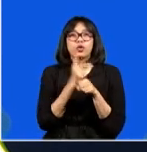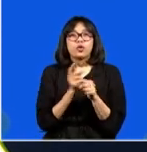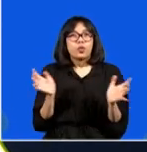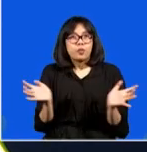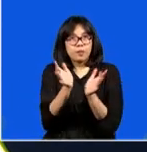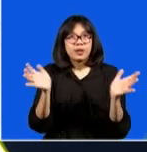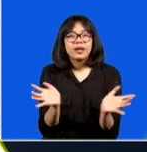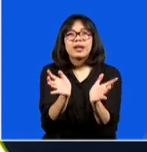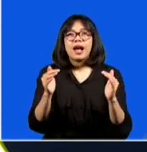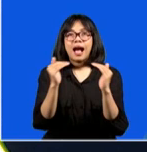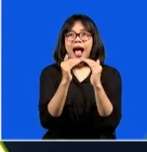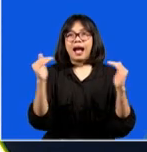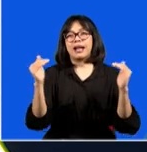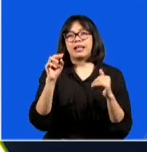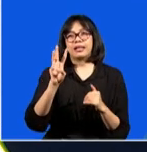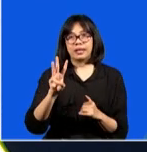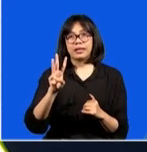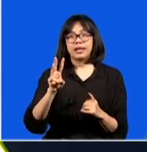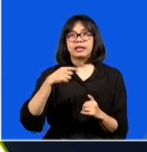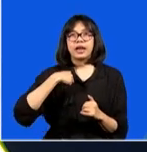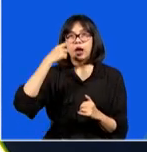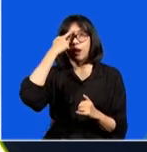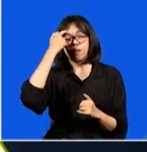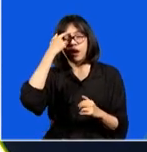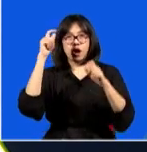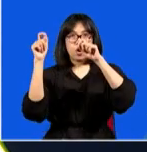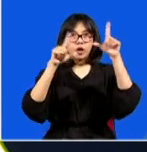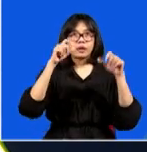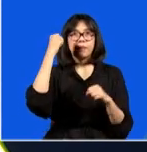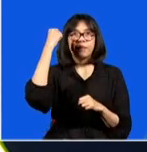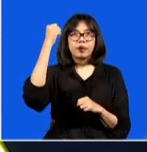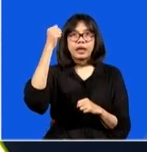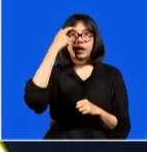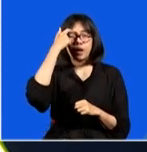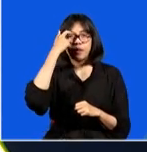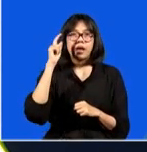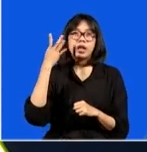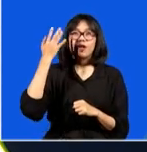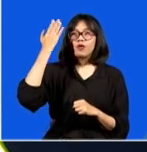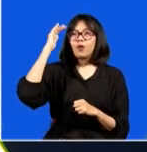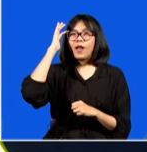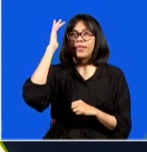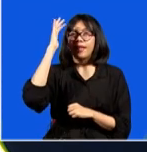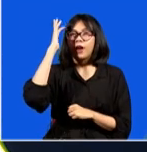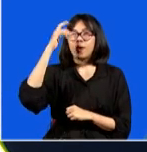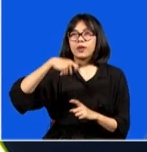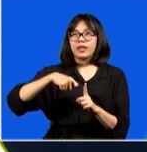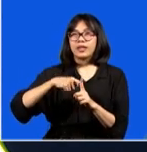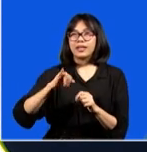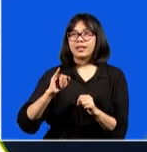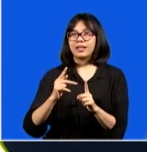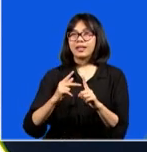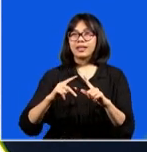Mas menteri Saya belajar tentang konsep Merdeka belajar dari filosofi Ki Hajar Dewantara saya seperti